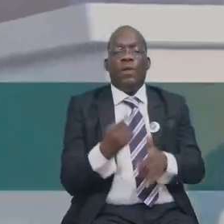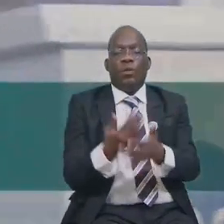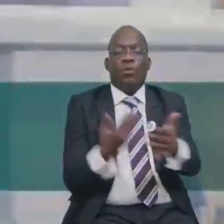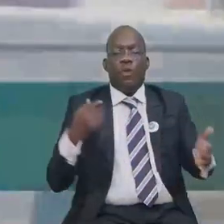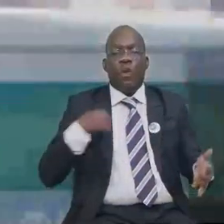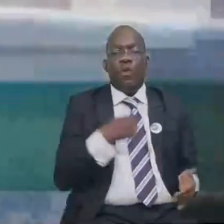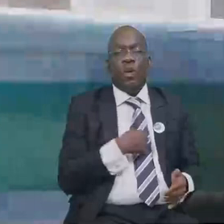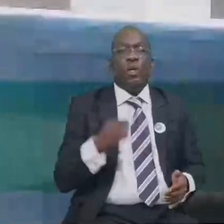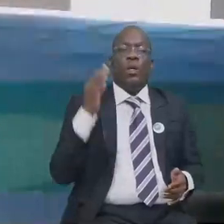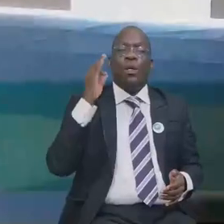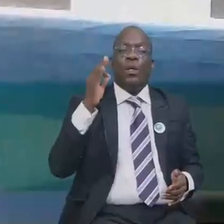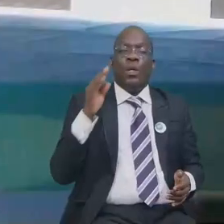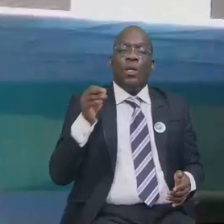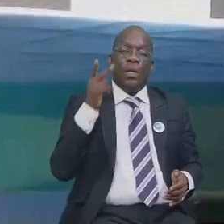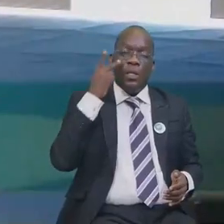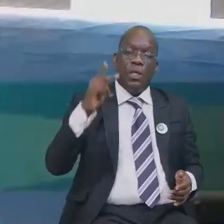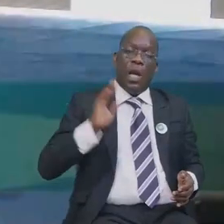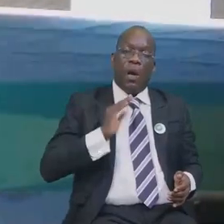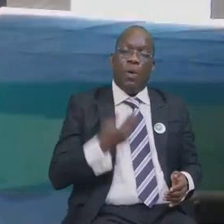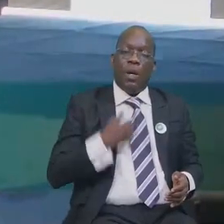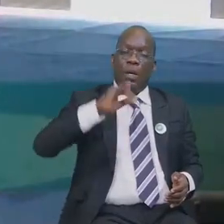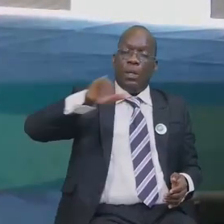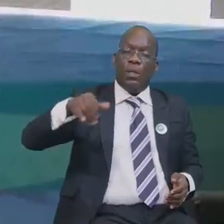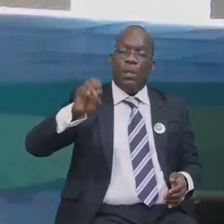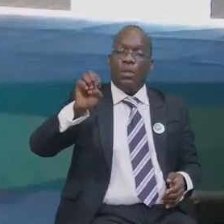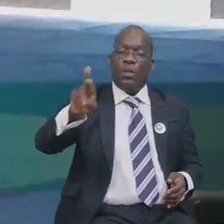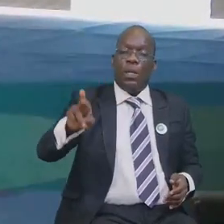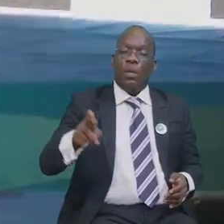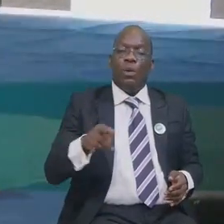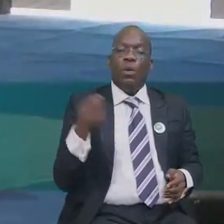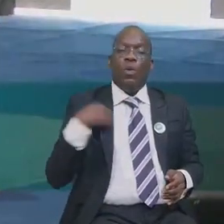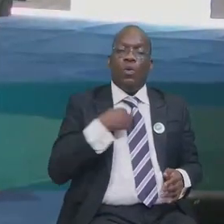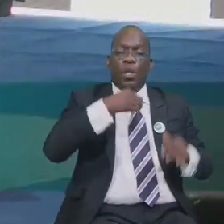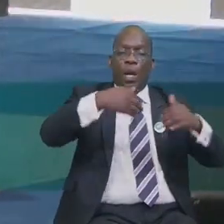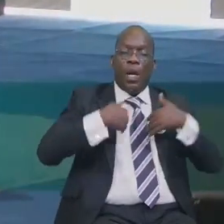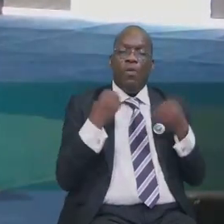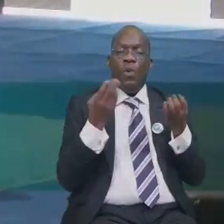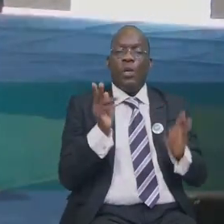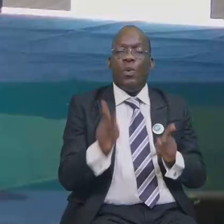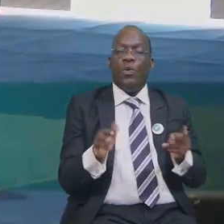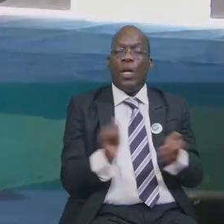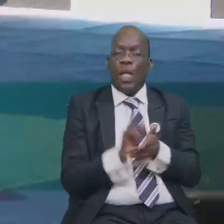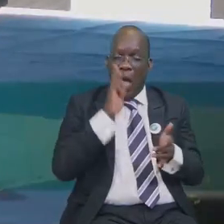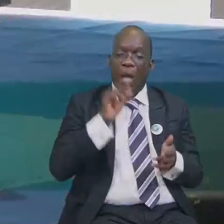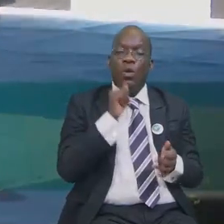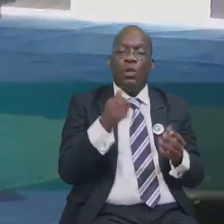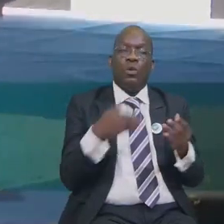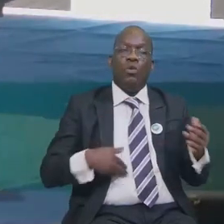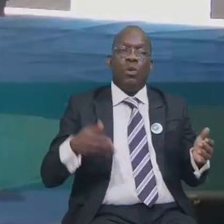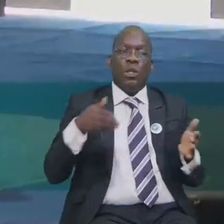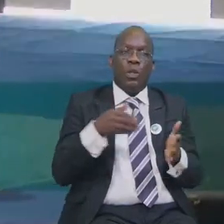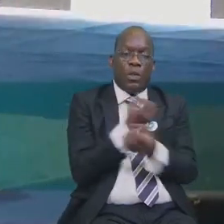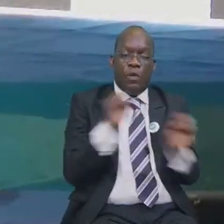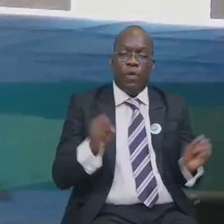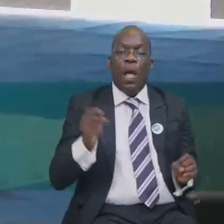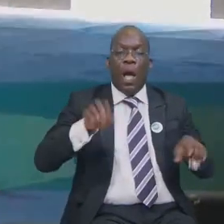Jérusalem. Nous avons encore des gens à Jérusalem qui ne sont pas encore convertis. Comment on peut aller en Samarie? Comment on peut aller en